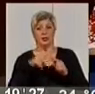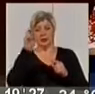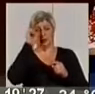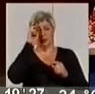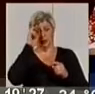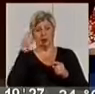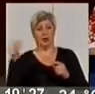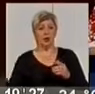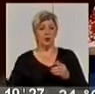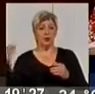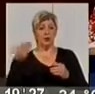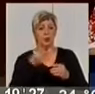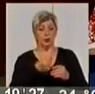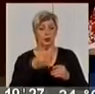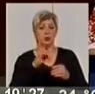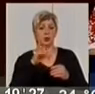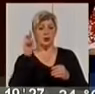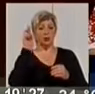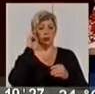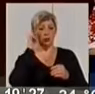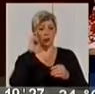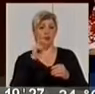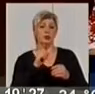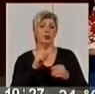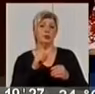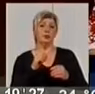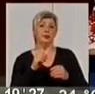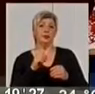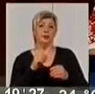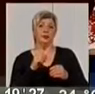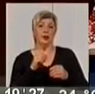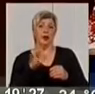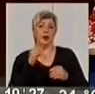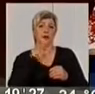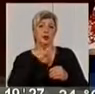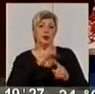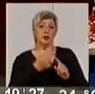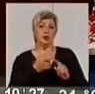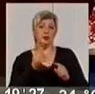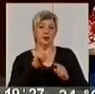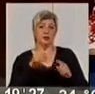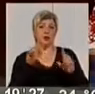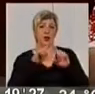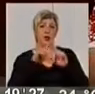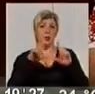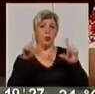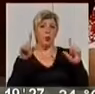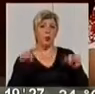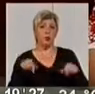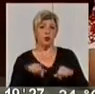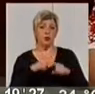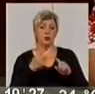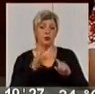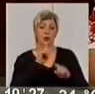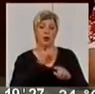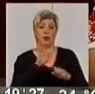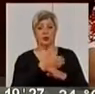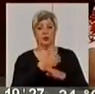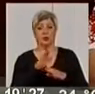державного бюджету, і є особливий порядок фінансування і використання цих путівок, то там розмежовано.